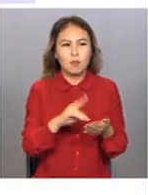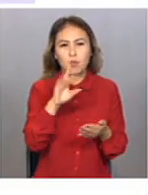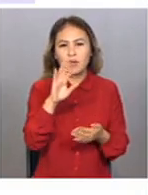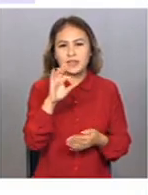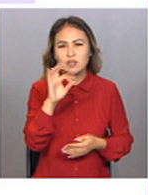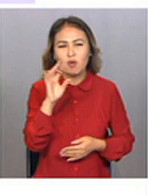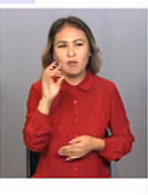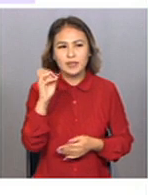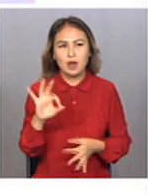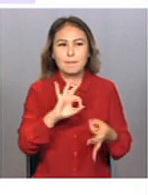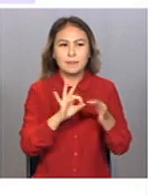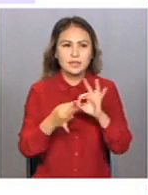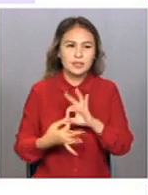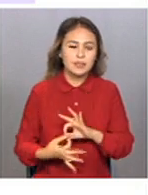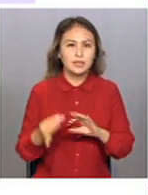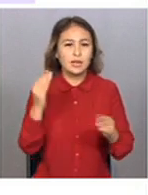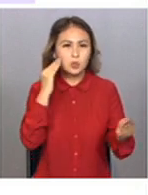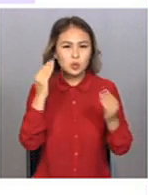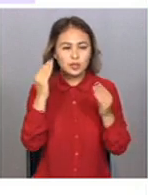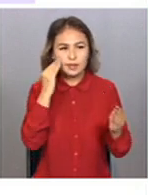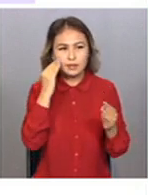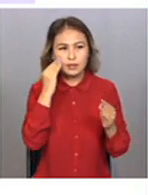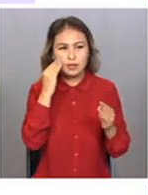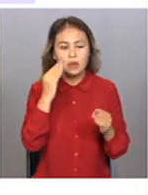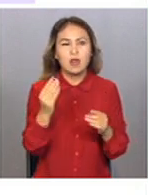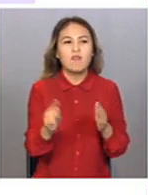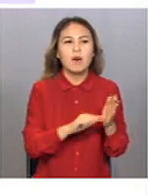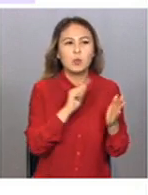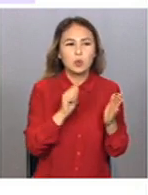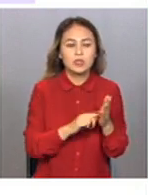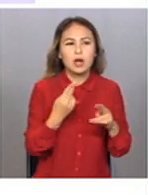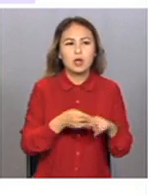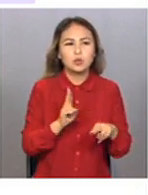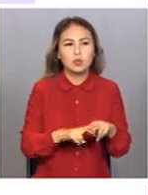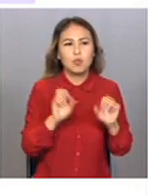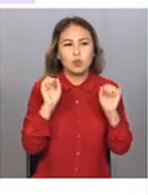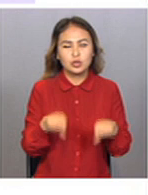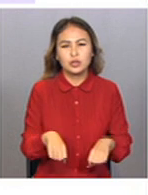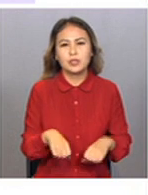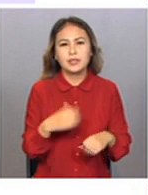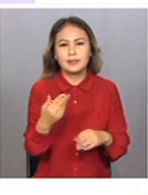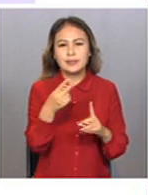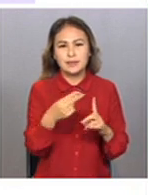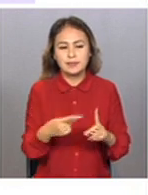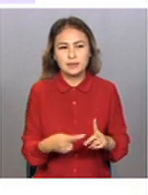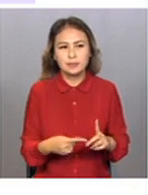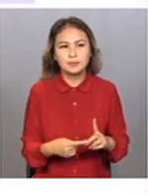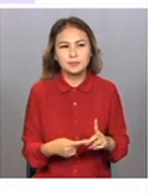Повествование, описание, рассуждение. Вопросы, которые можно задать к тексту.